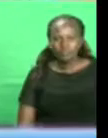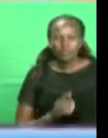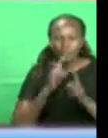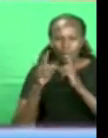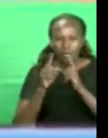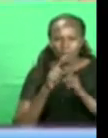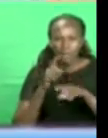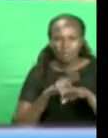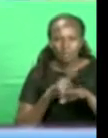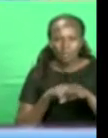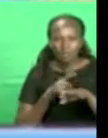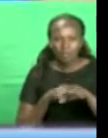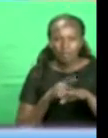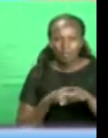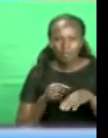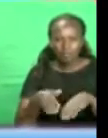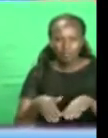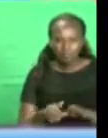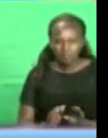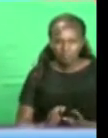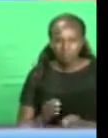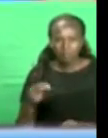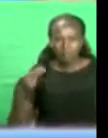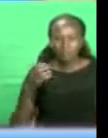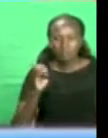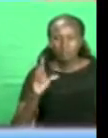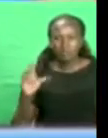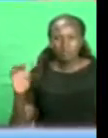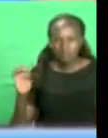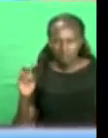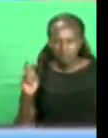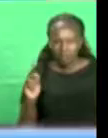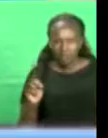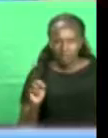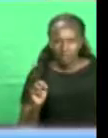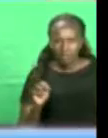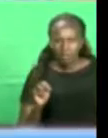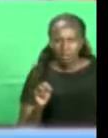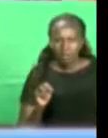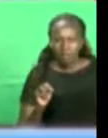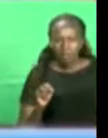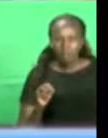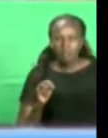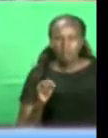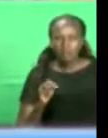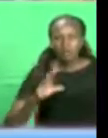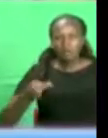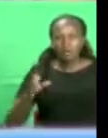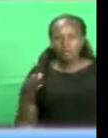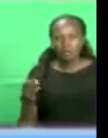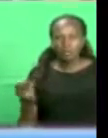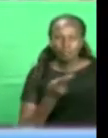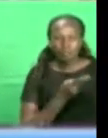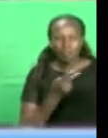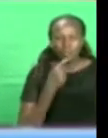Wakizungumza wakati wa hafla ya mazishi ya mwenda zake Helen Matilani Muhanda eneo bunge la Shinyalu, wawili hao wamesema